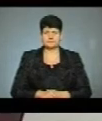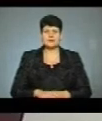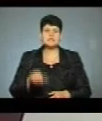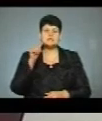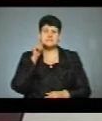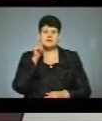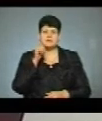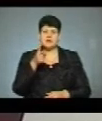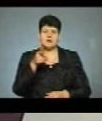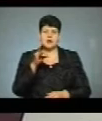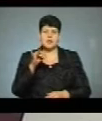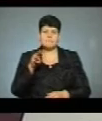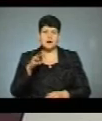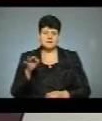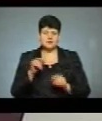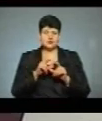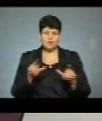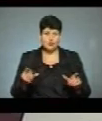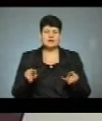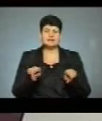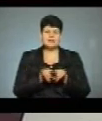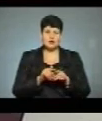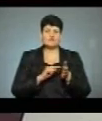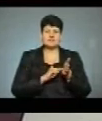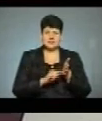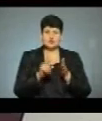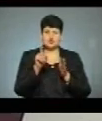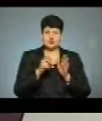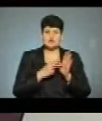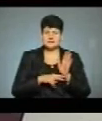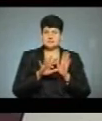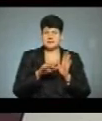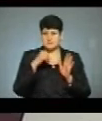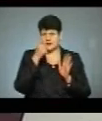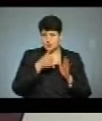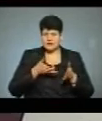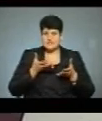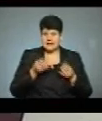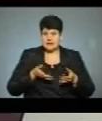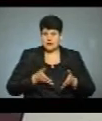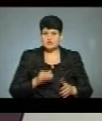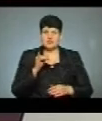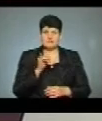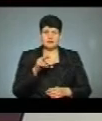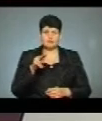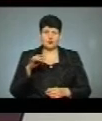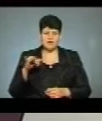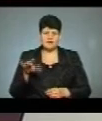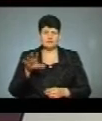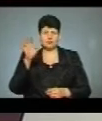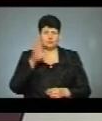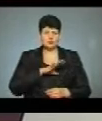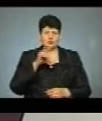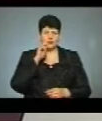Завтра у Грималівській школі, що на Гусятинщині, також відзначать 175-річчя з дня народження Івана Пулюя. Нагадаю, він був